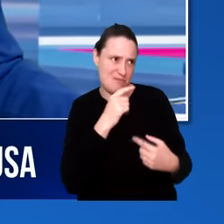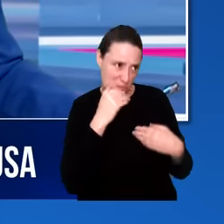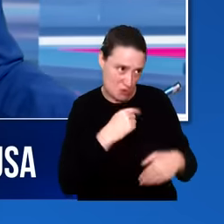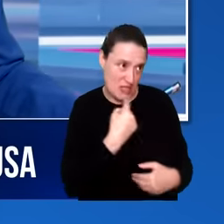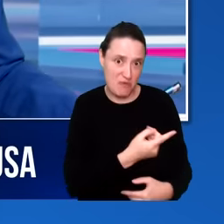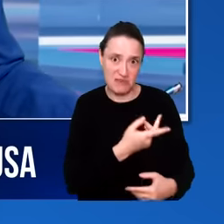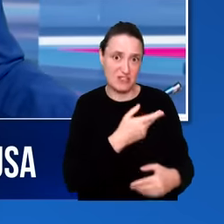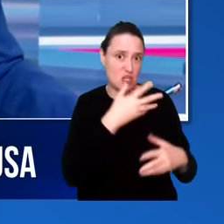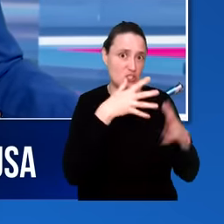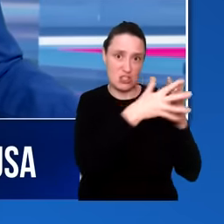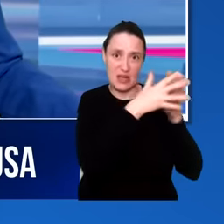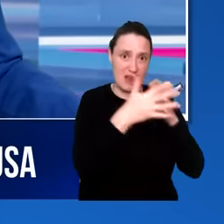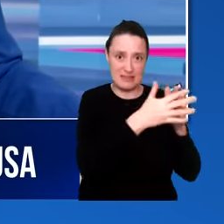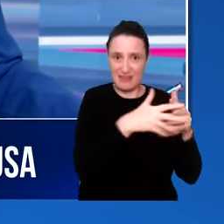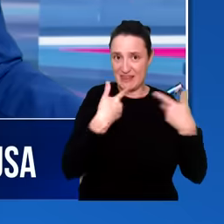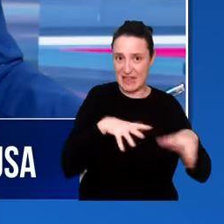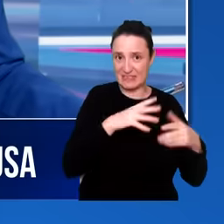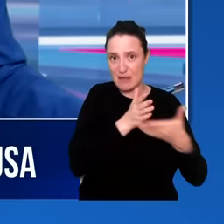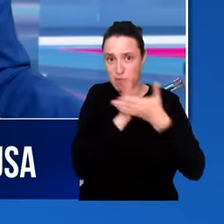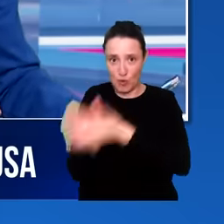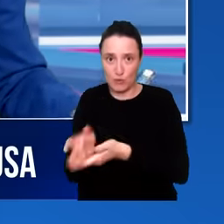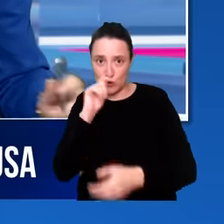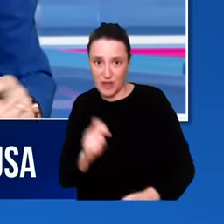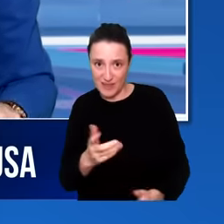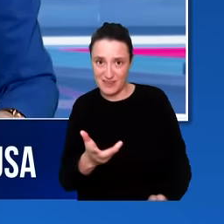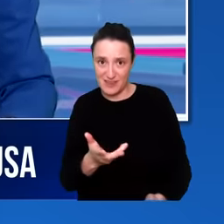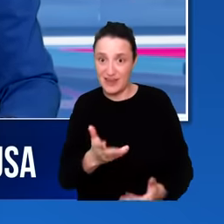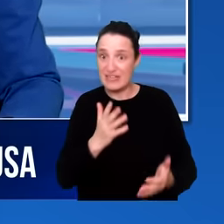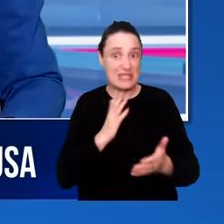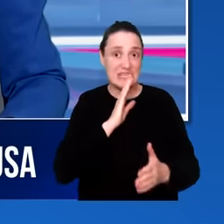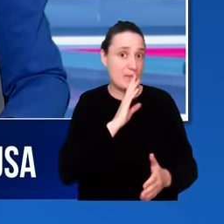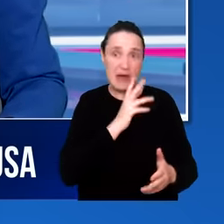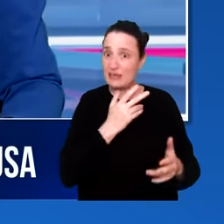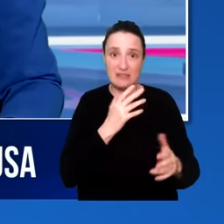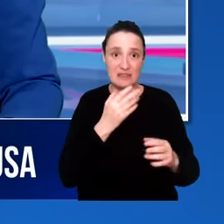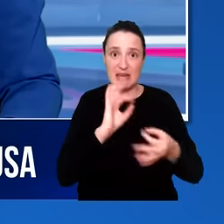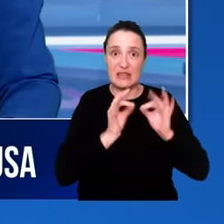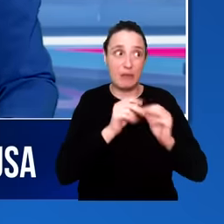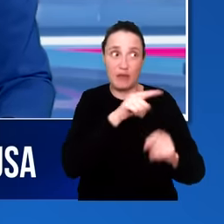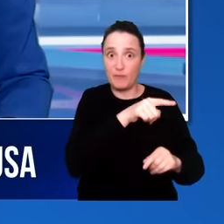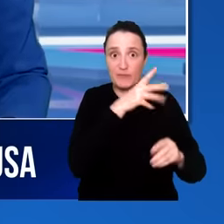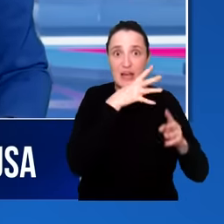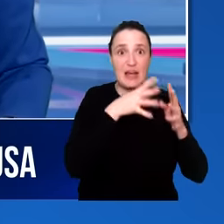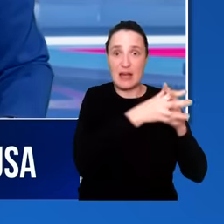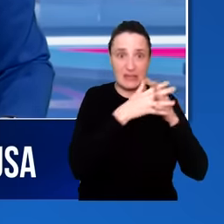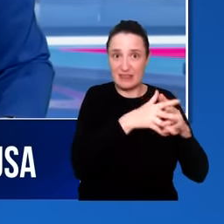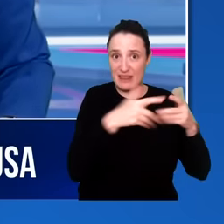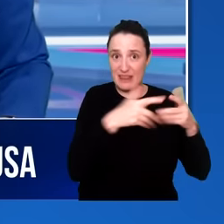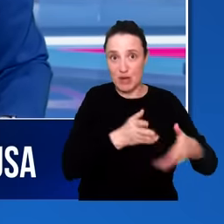Ukrainie. Mam wrażenie, że gdyby Stany Zjednoczone rzeczywiście nie chciały pomagać Ukrainie, to by tej Ukrainy